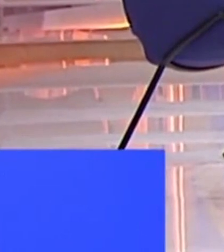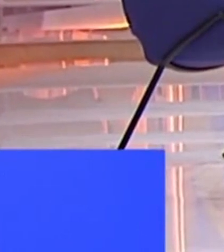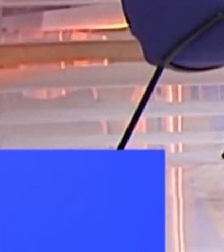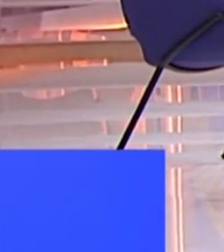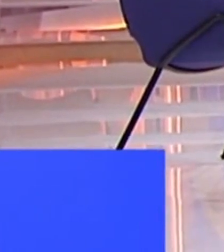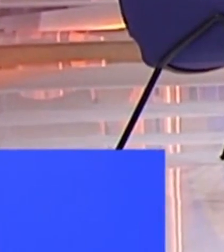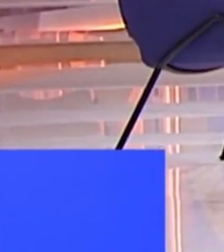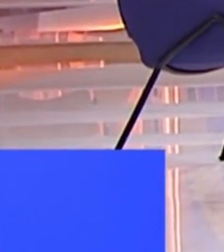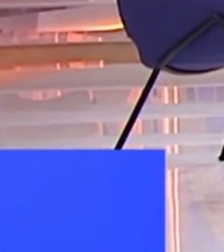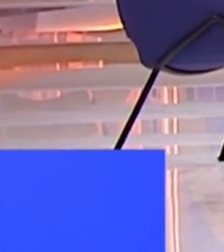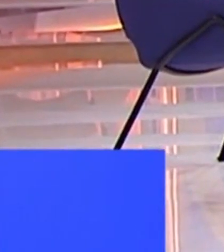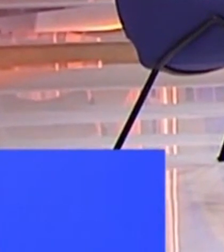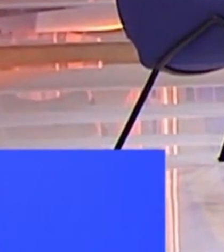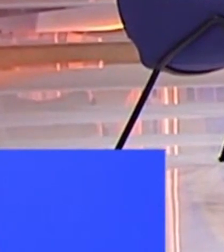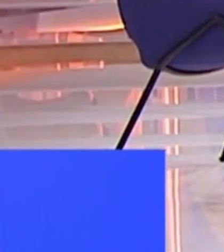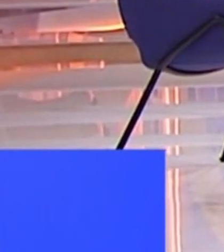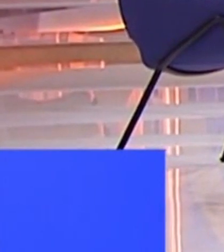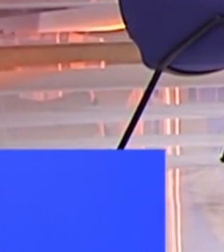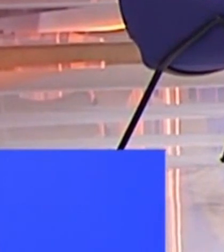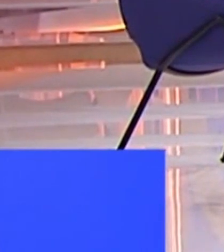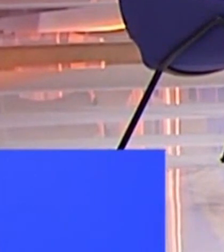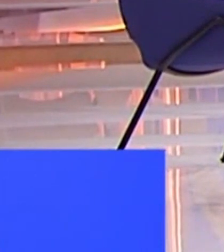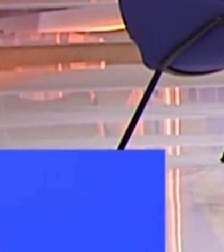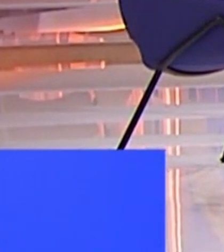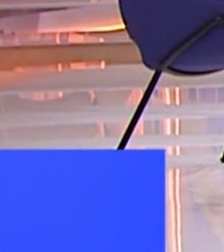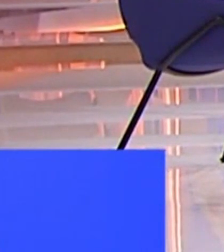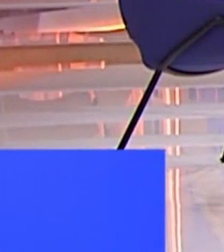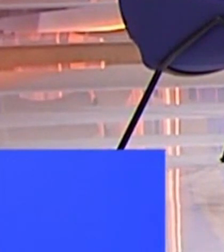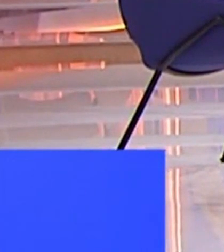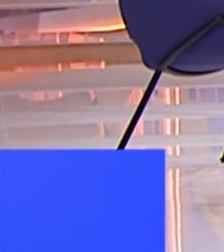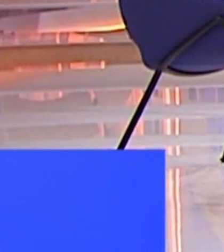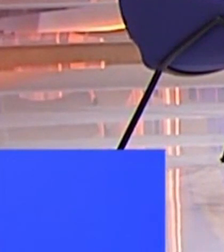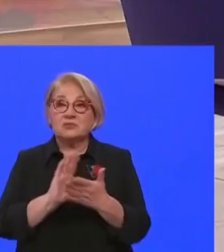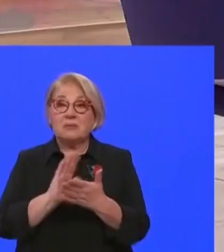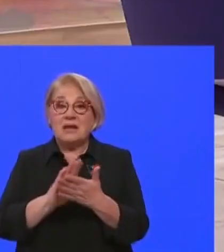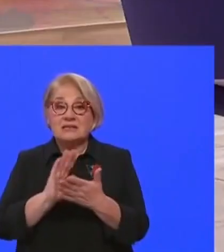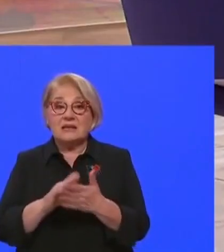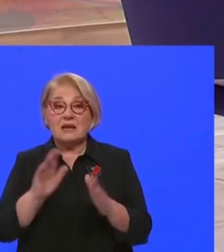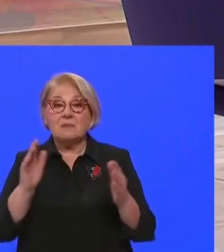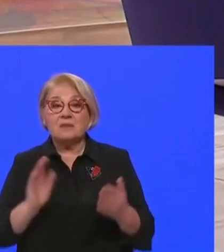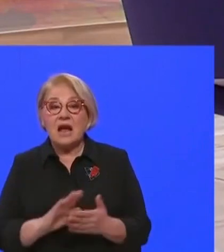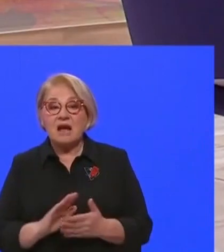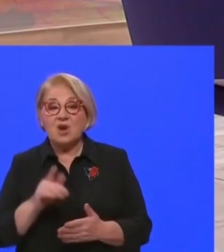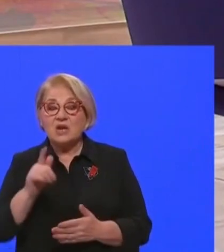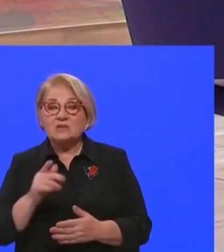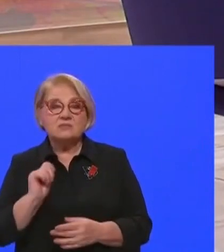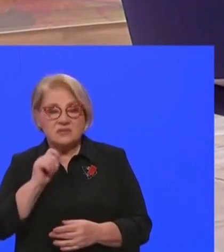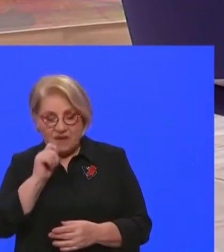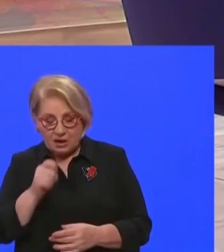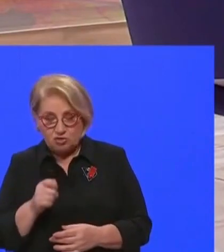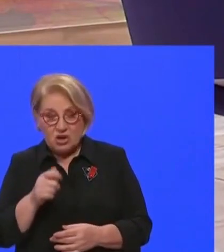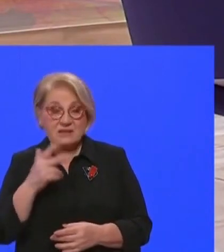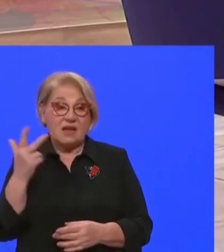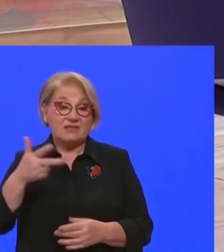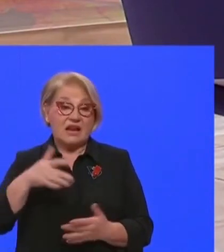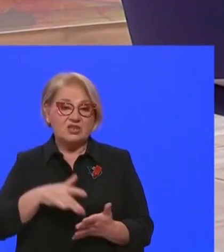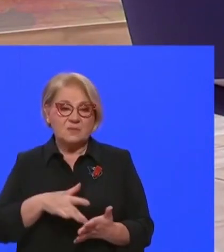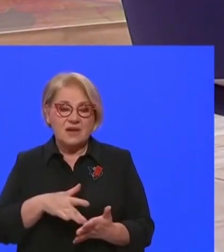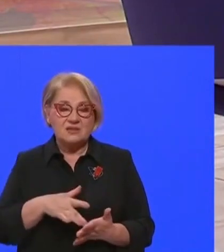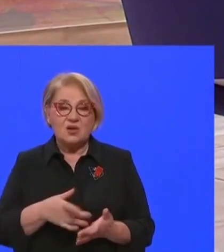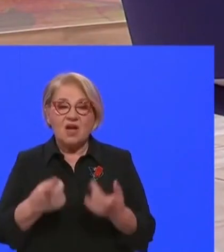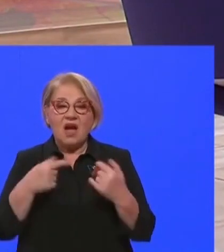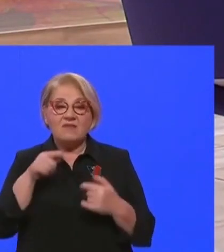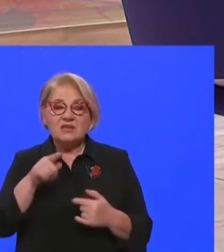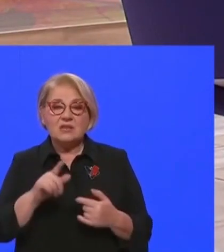je apsolutno, jer evo ja sam nekad davno... Bravo, svaka čast, Anđeli. A vi